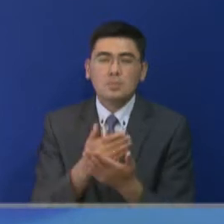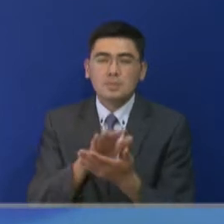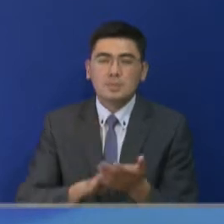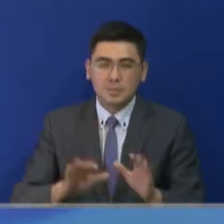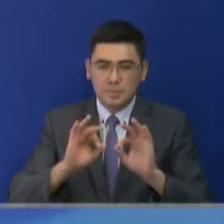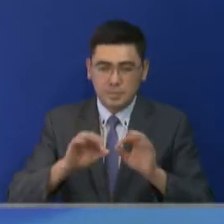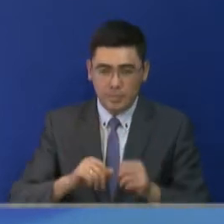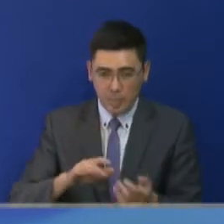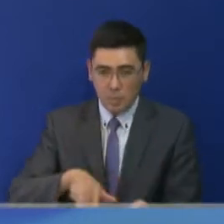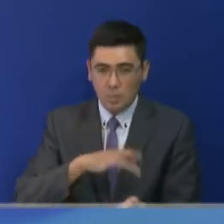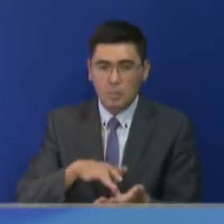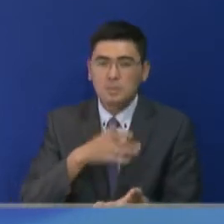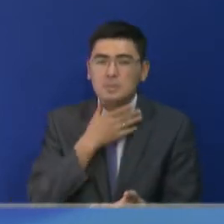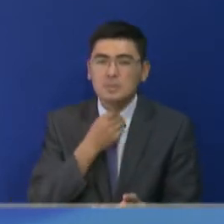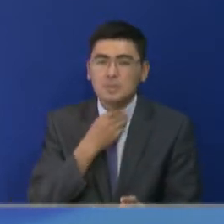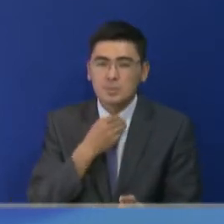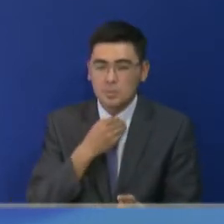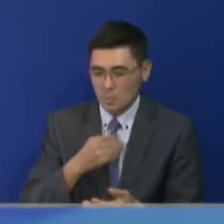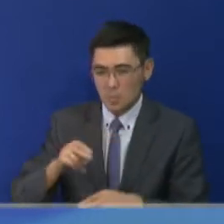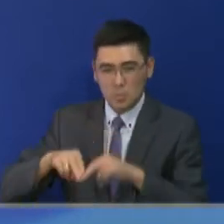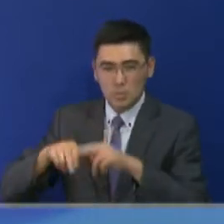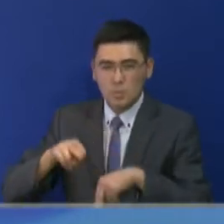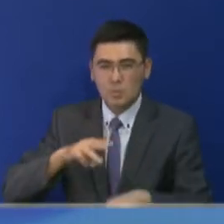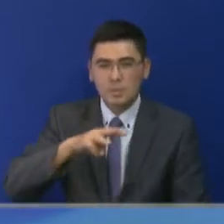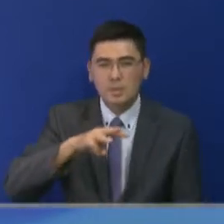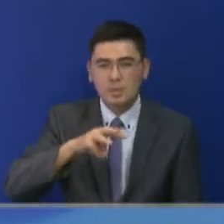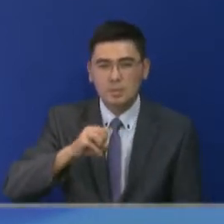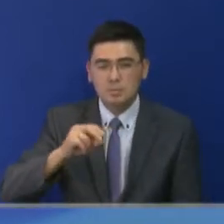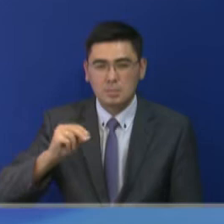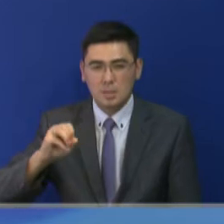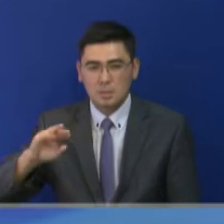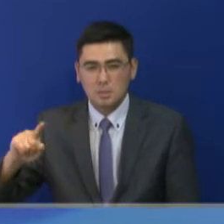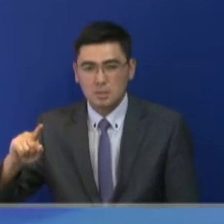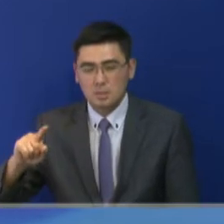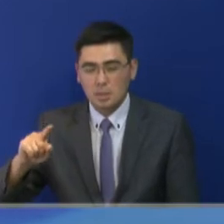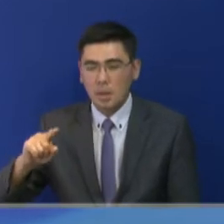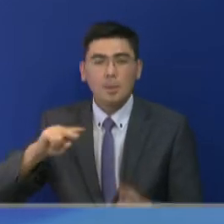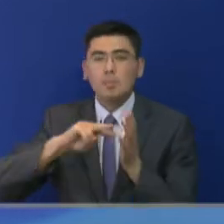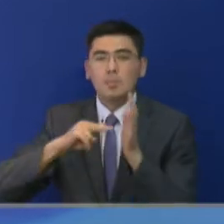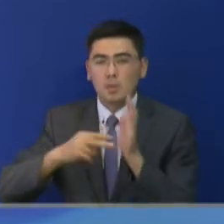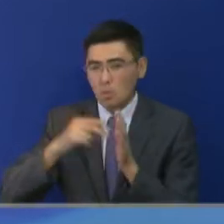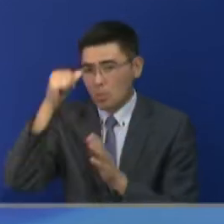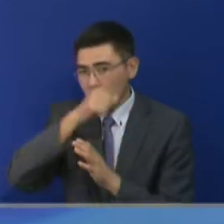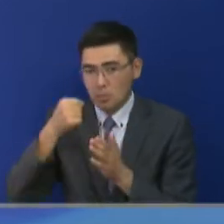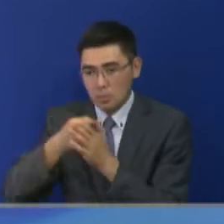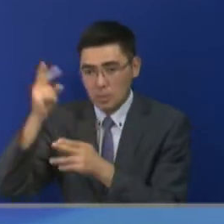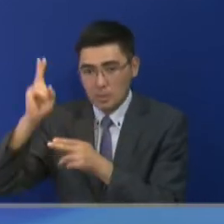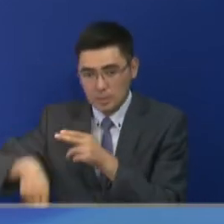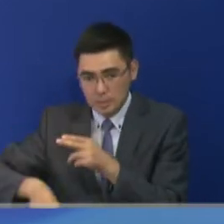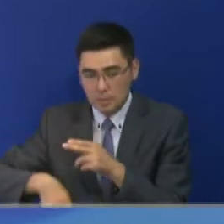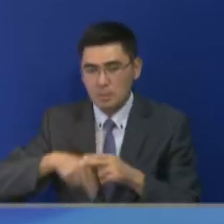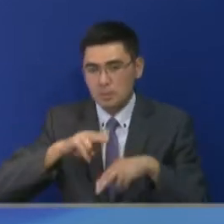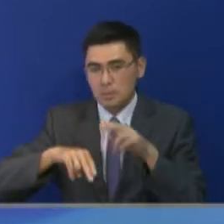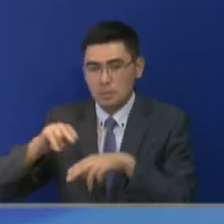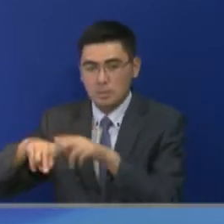Крам семейде салынып жатқан 4 мұнаралы мешіттің құрылысын жыл соңына дейін аяқтау жоспарлануда. Қазір діни нысан